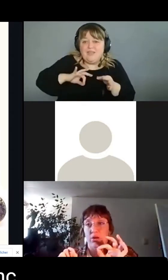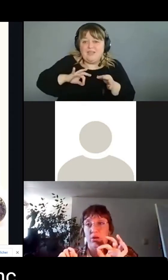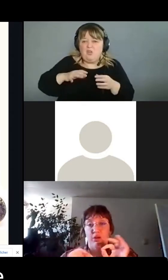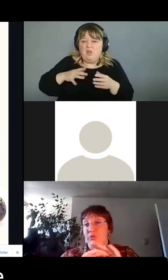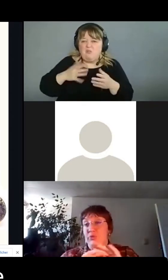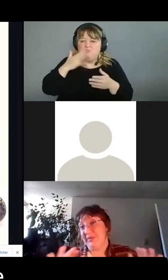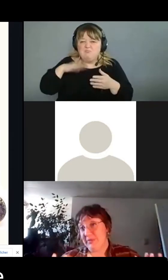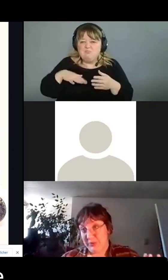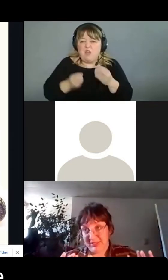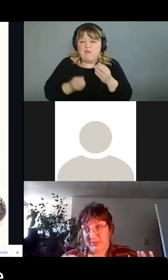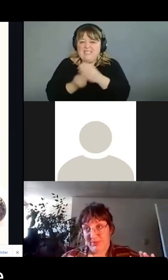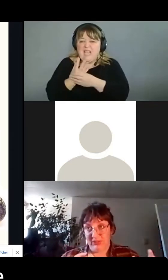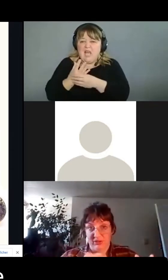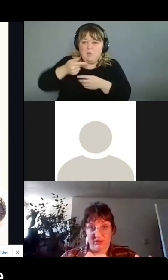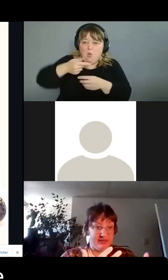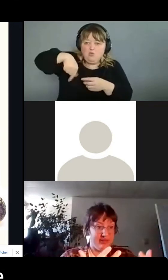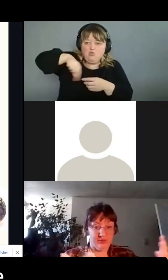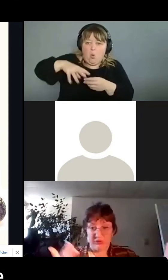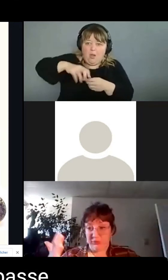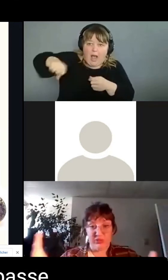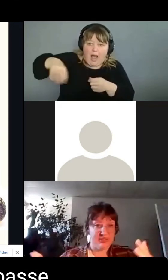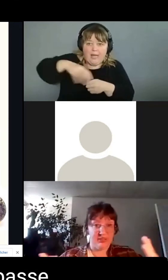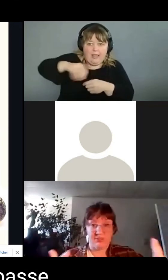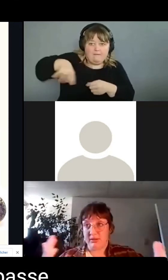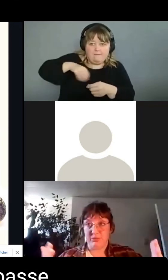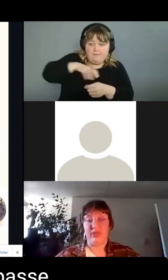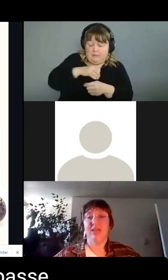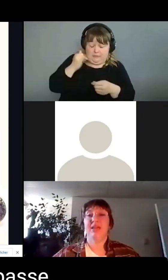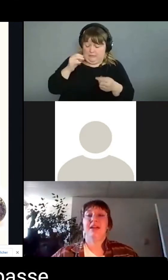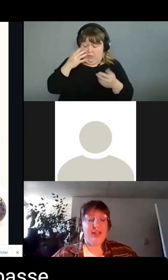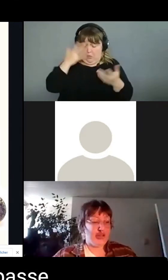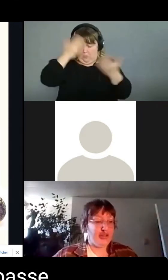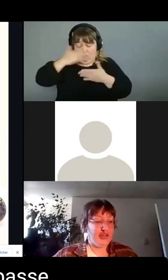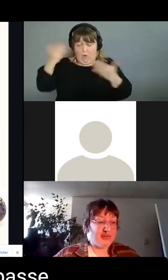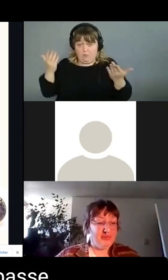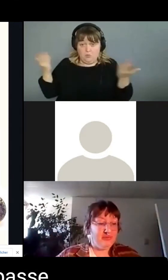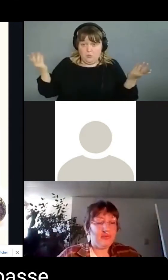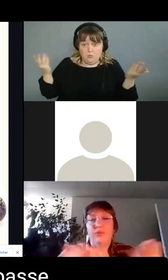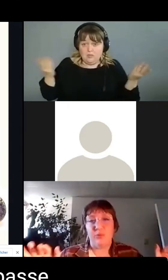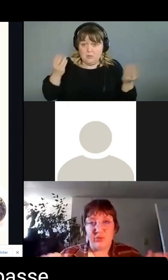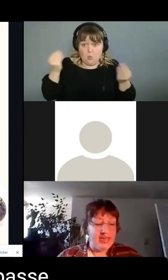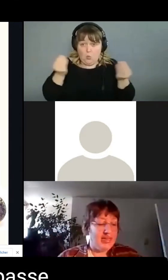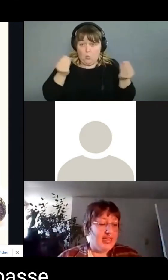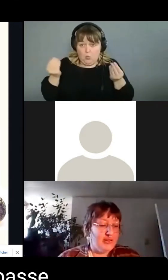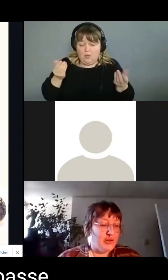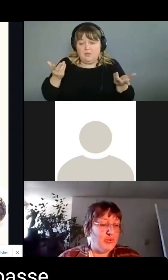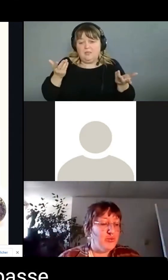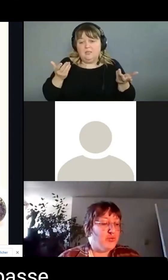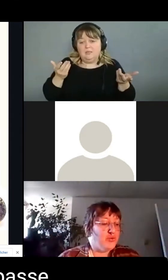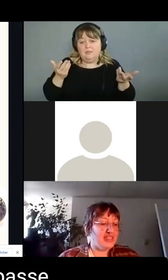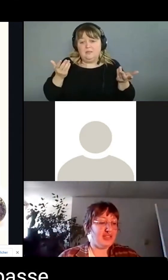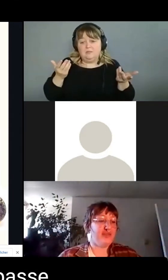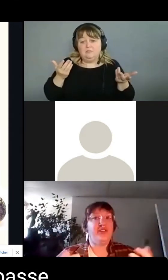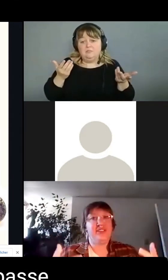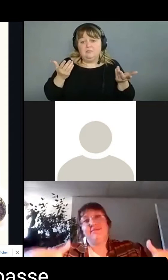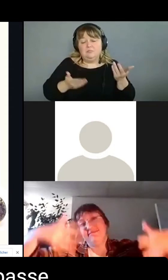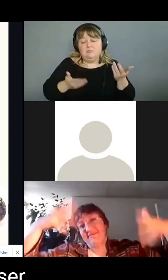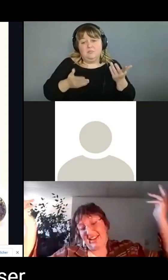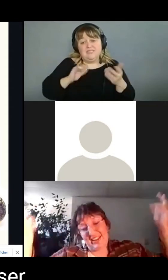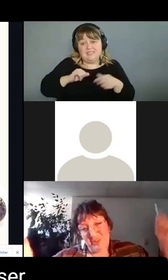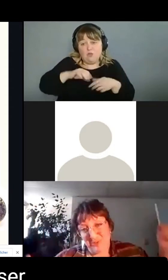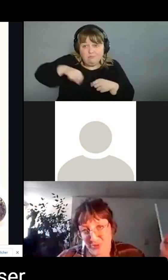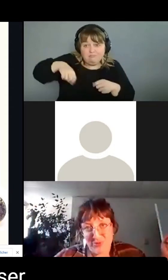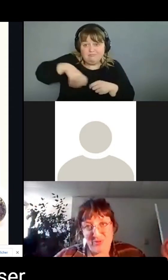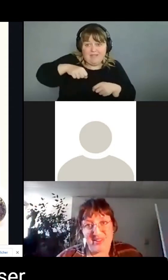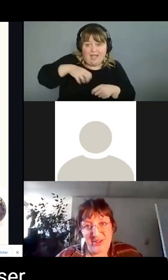autour le plus rapidement possible parce qu'à un moment donné, on ne sait plus qu'est-ce qui se passe. Puis, vous allez être beaucoup plus satisfait